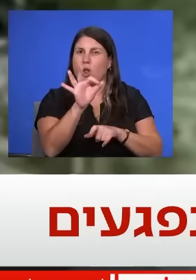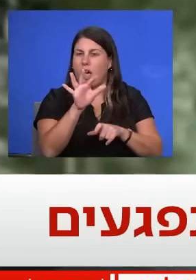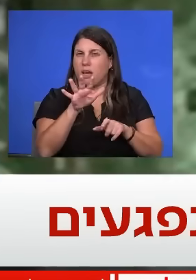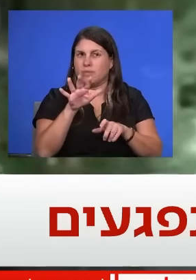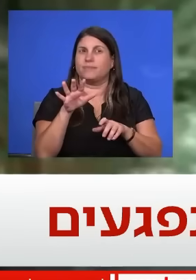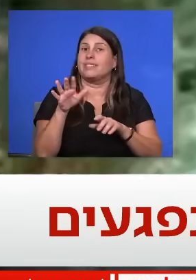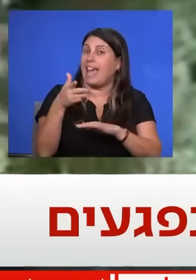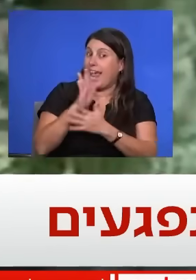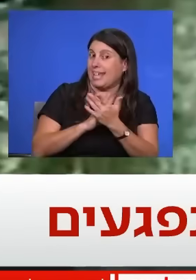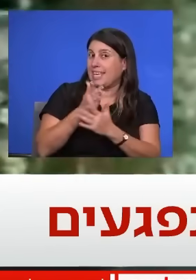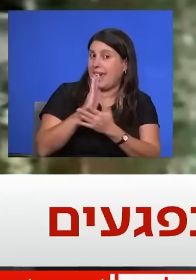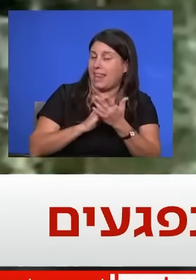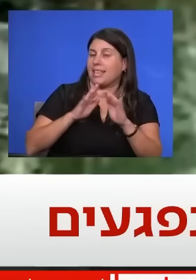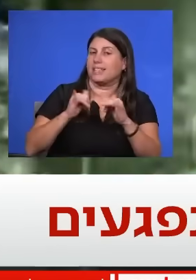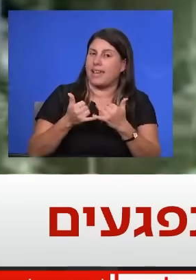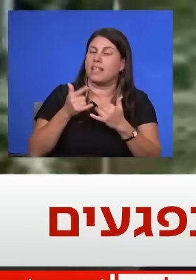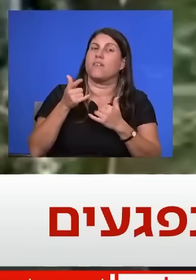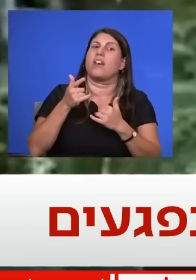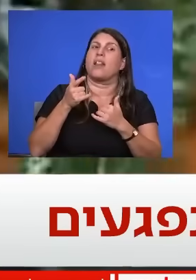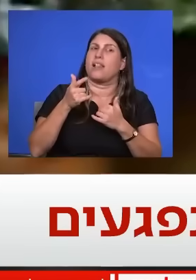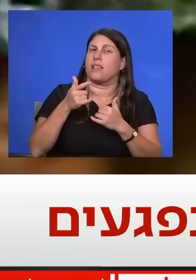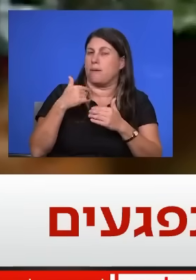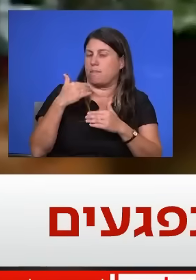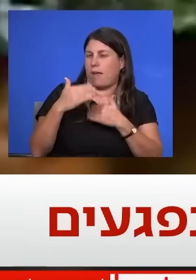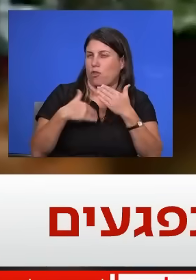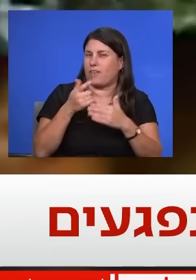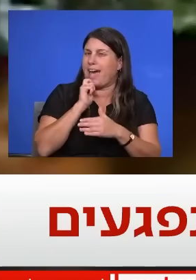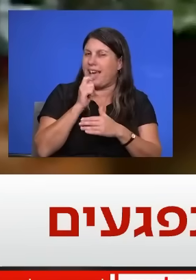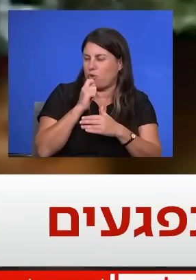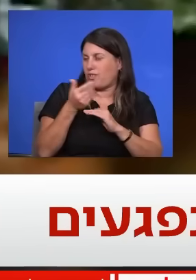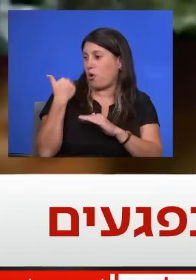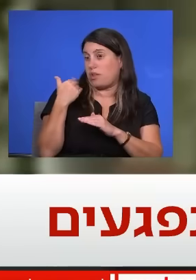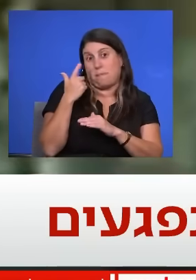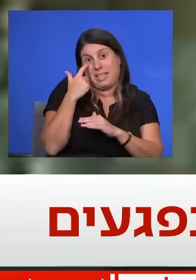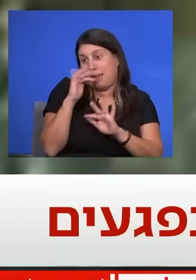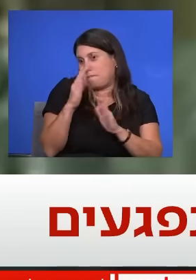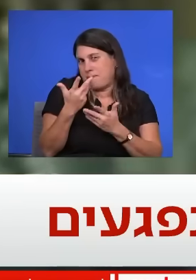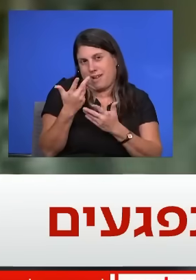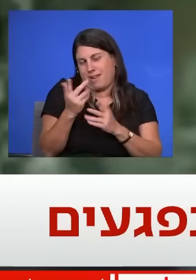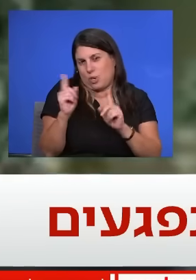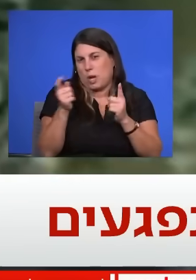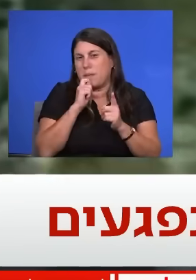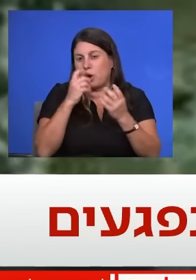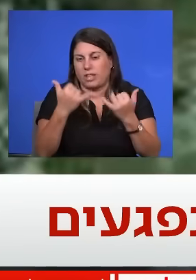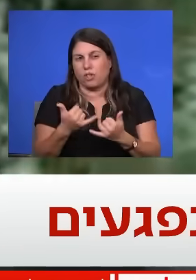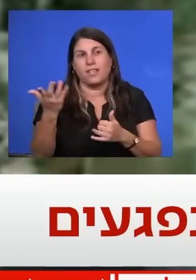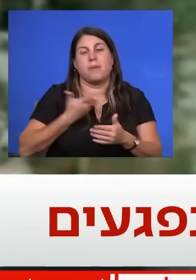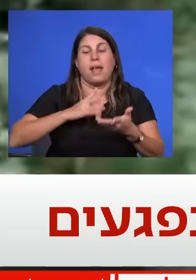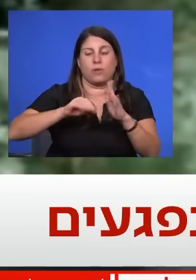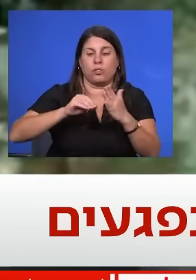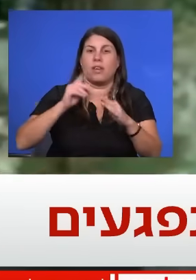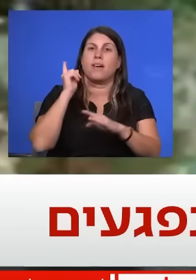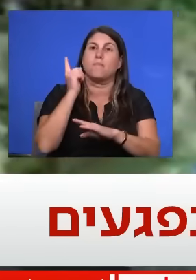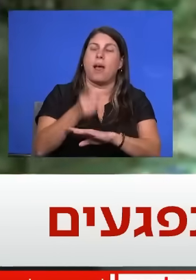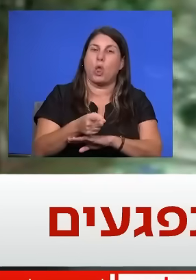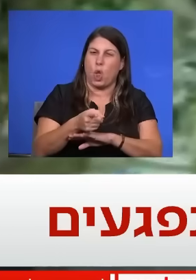אבל כבר היה שווה הרעיון הקודם שעשיתי, נראה מה יצא מהרעיון שלכם. אז קיבלנו תוך כדי רעיון את הוואוצ'ר של המקדמה. צריך להגיד